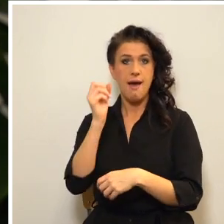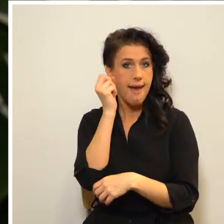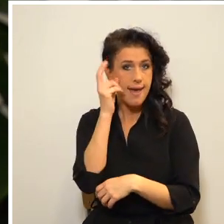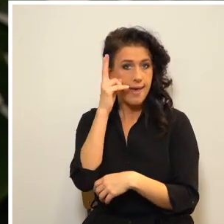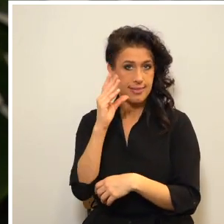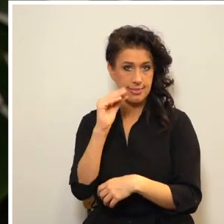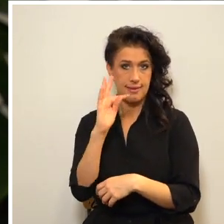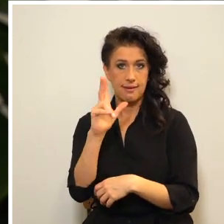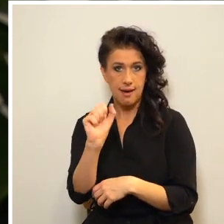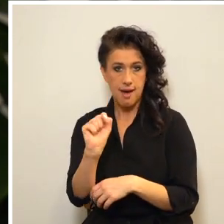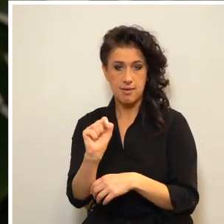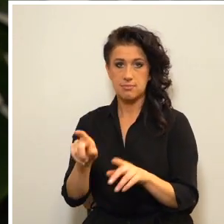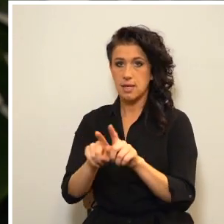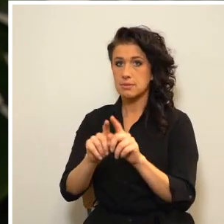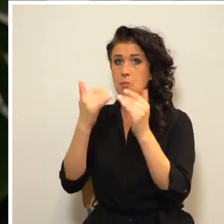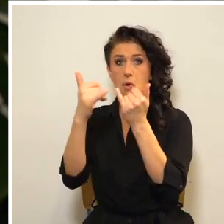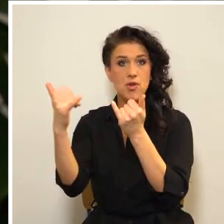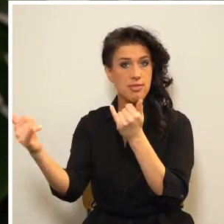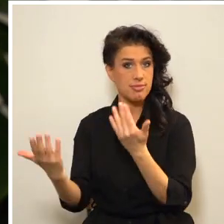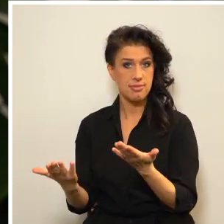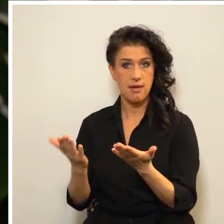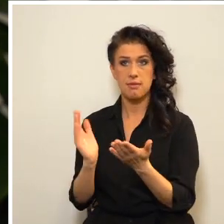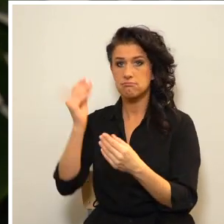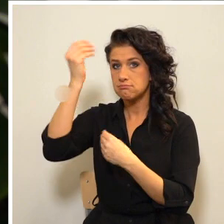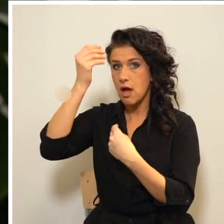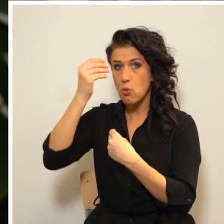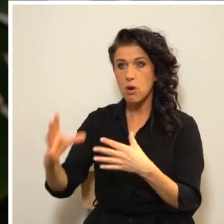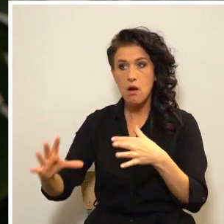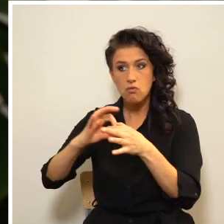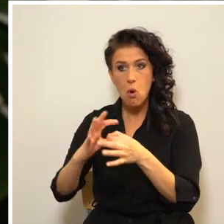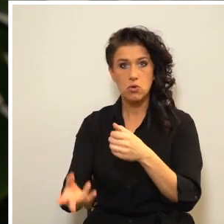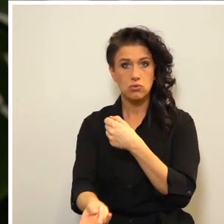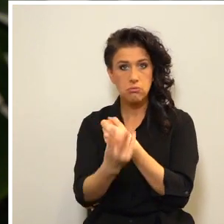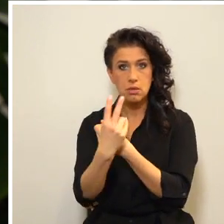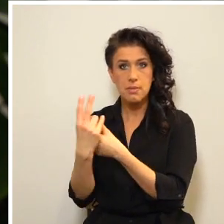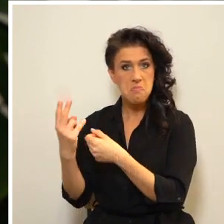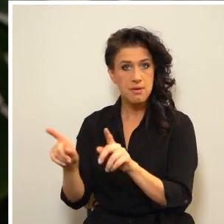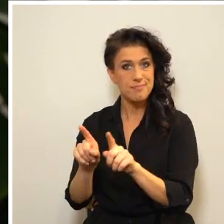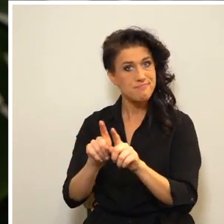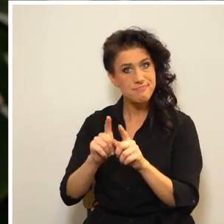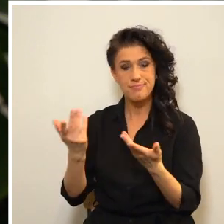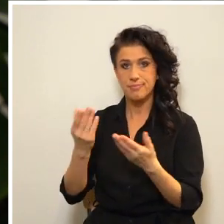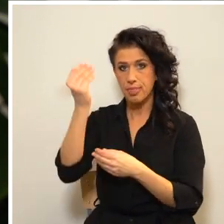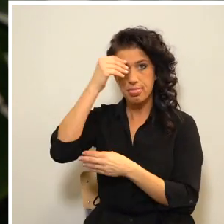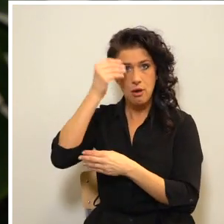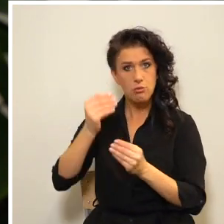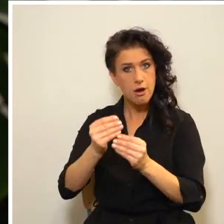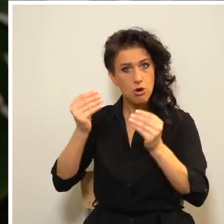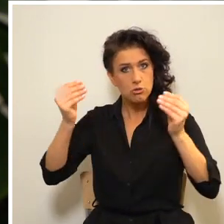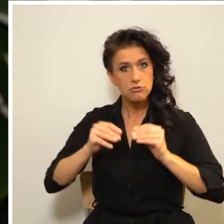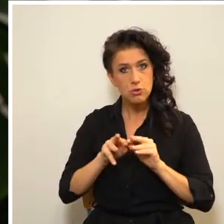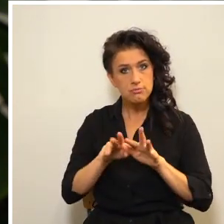a także jak inne nauki włączają się jak osiągnięcia innych nauk przyczyniają się do rozwoju